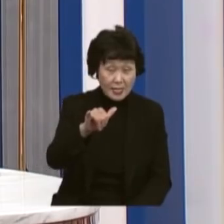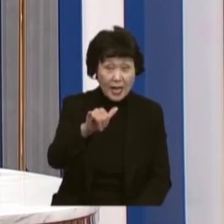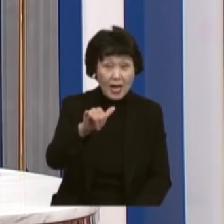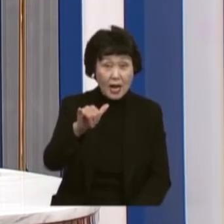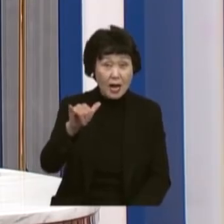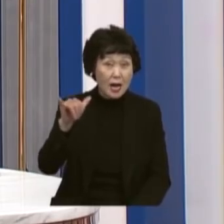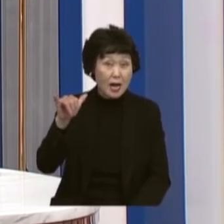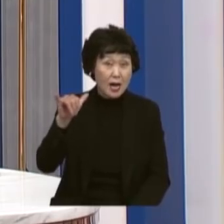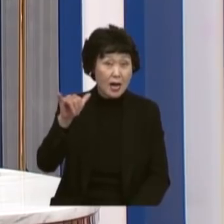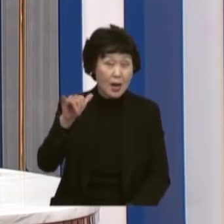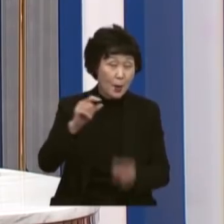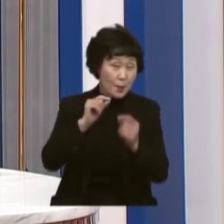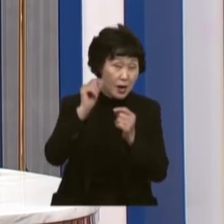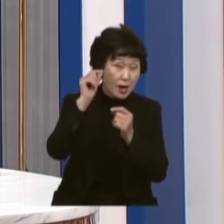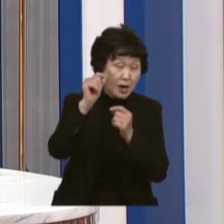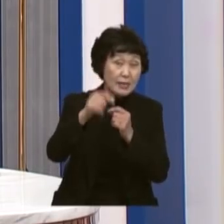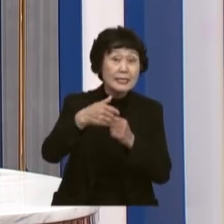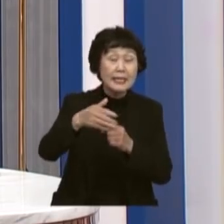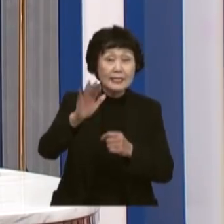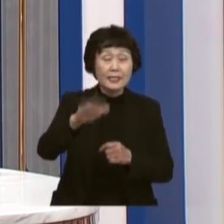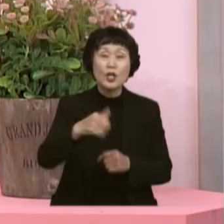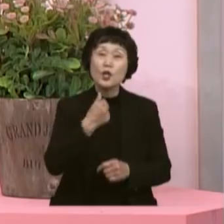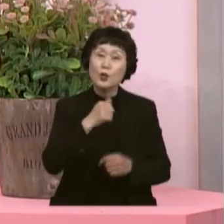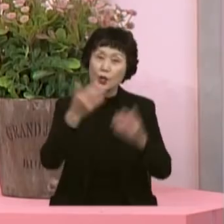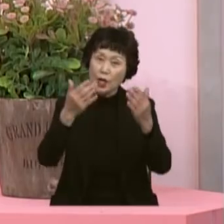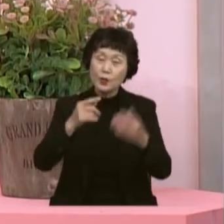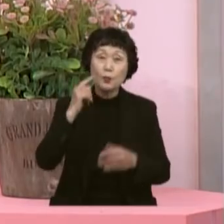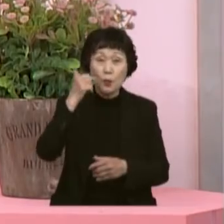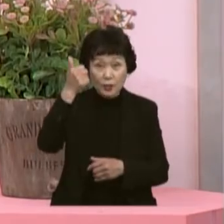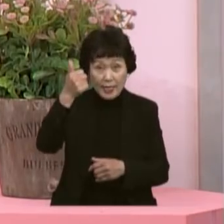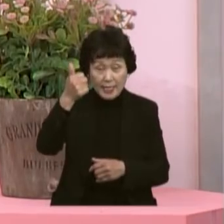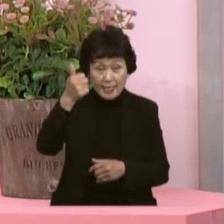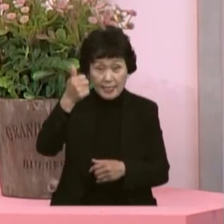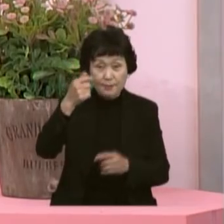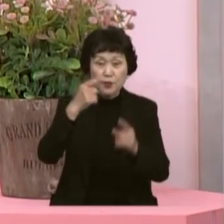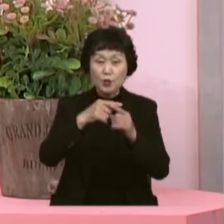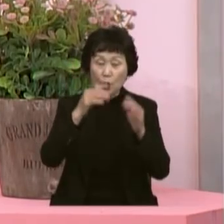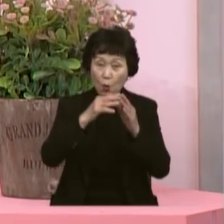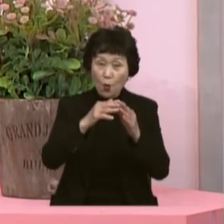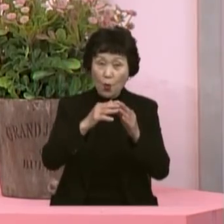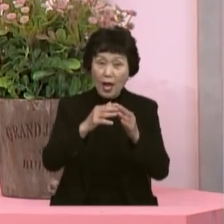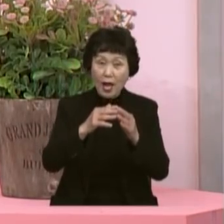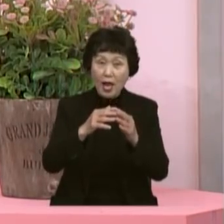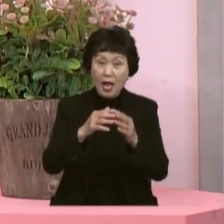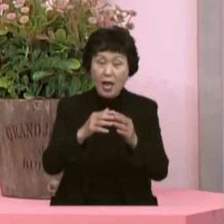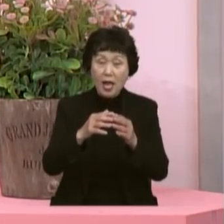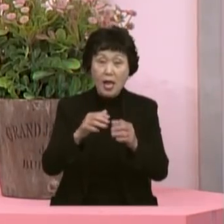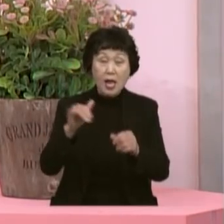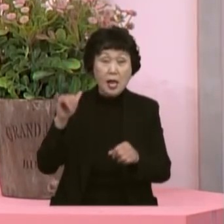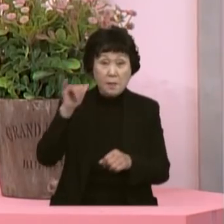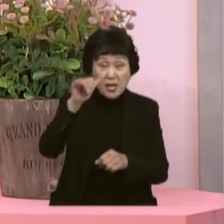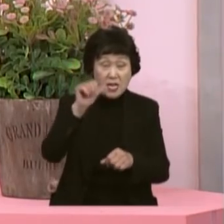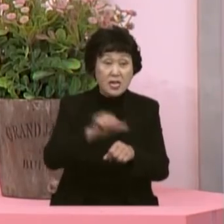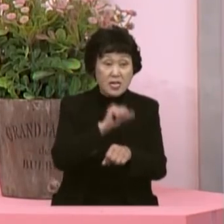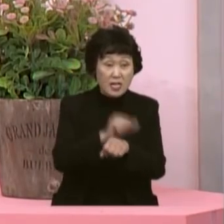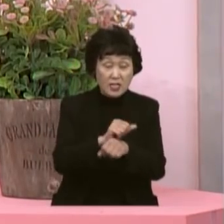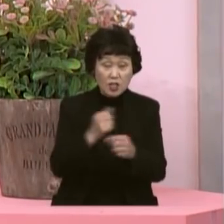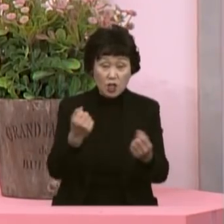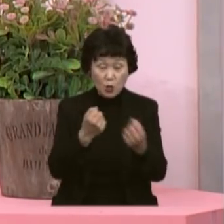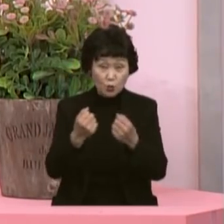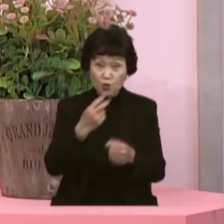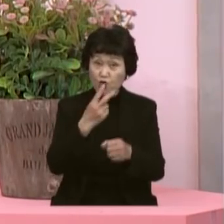그 목사님이 이제 소개한 목사님이 네. 가는데 차 몰고 가는데 비행기 5시간 타고 2시간 운전하러 가는 거예요. 그럼 얼마나